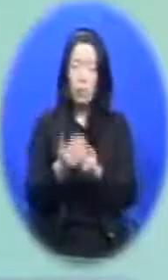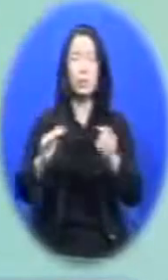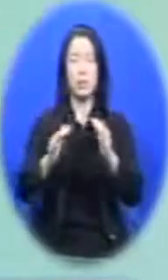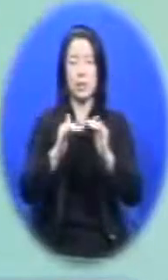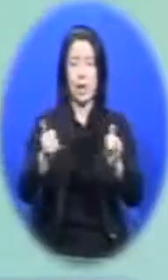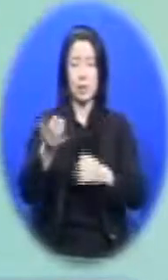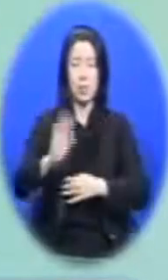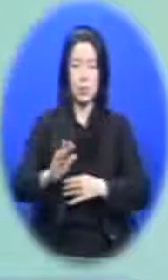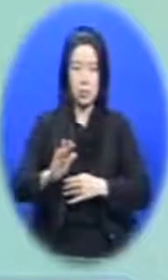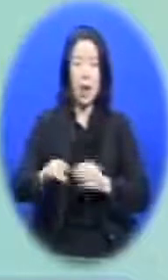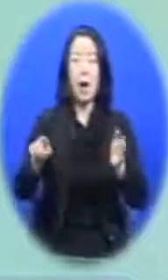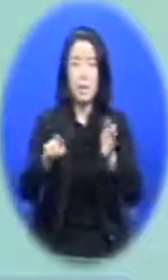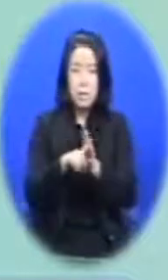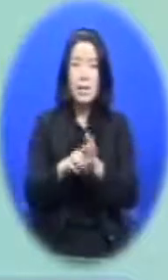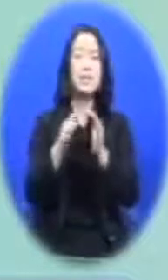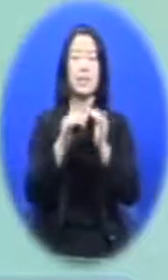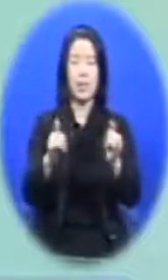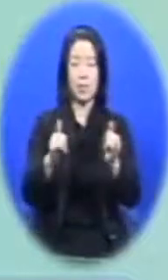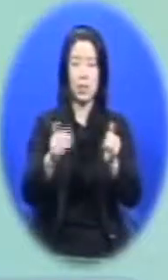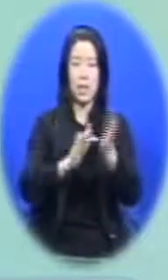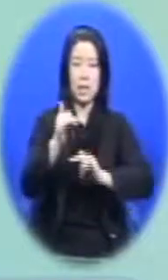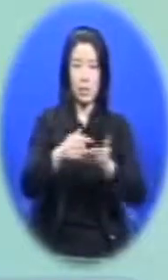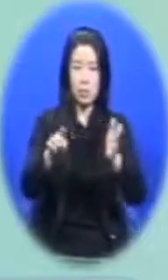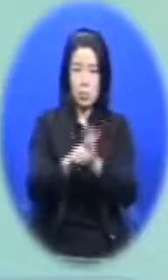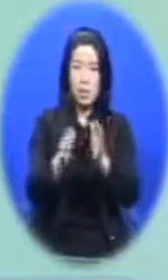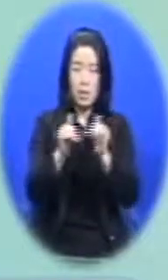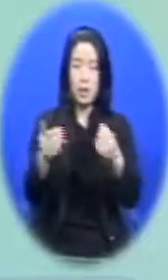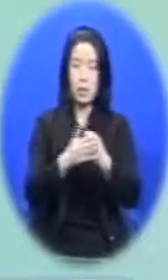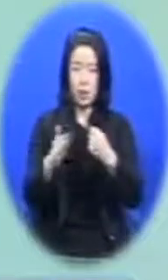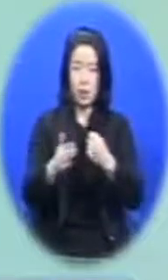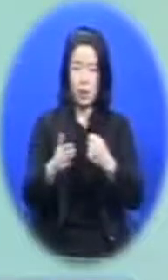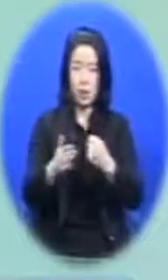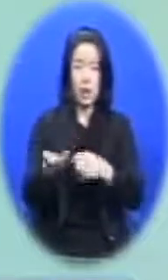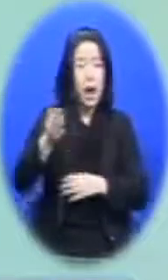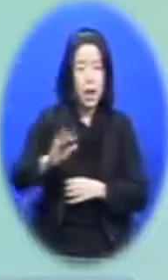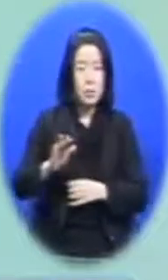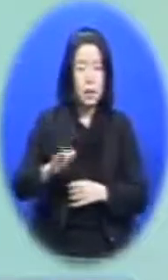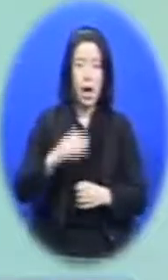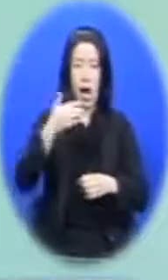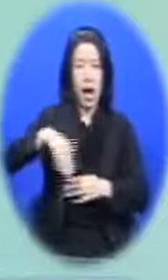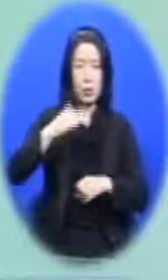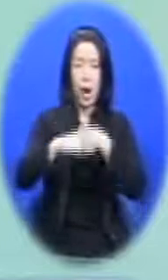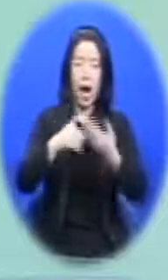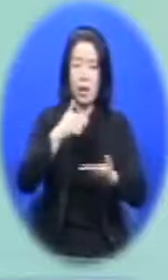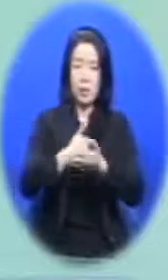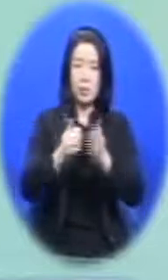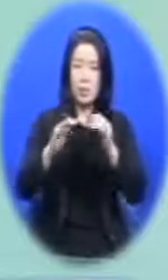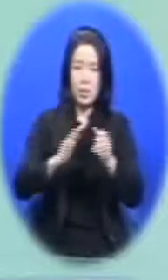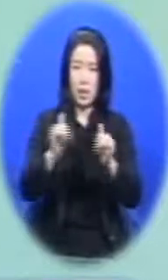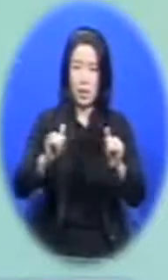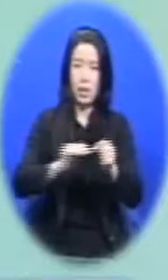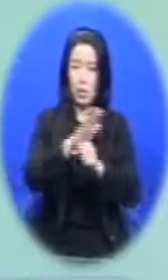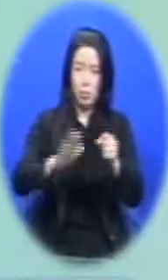사람들이지만 믿는 사람은 예수 믿는 사람이니까. 그러나 그건 아직도 하나님의 사랑의 완성이 아닙니다.